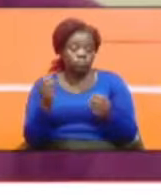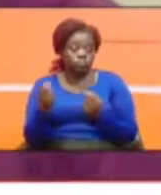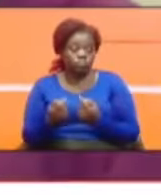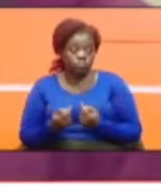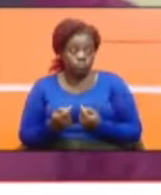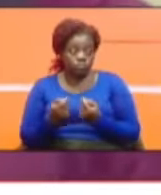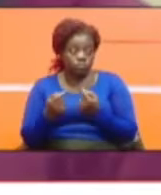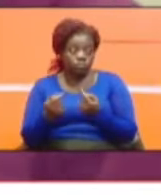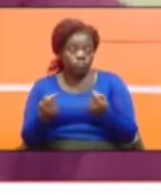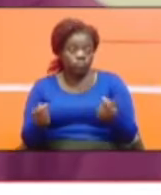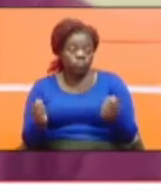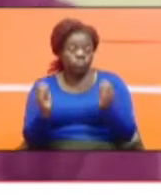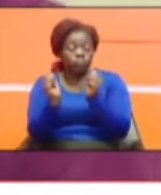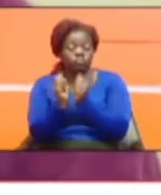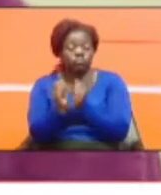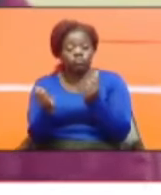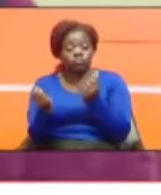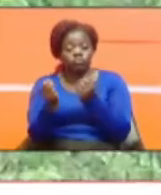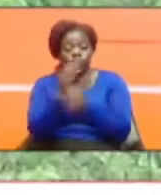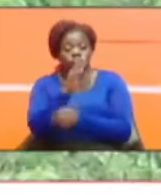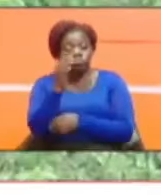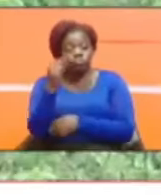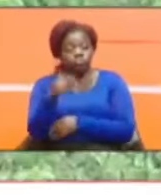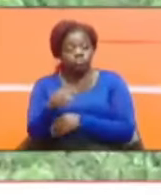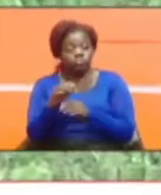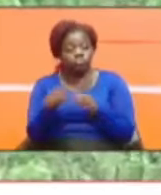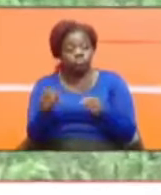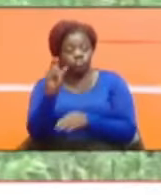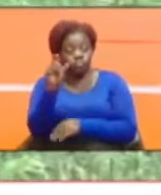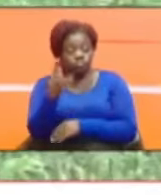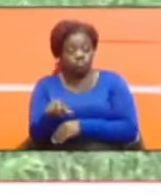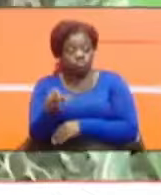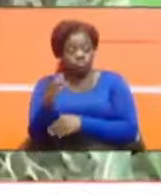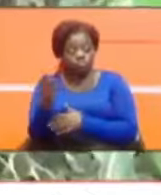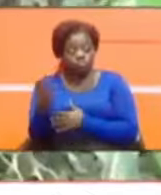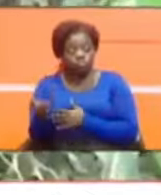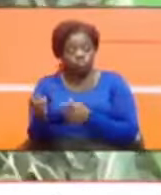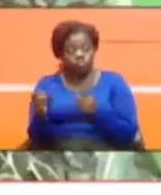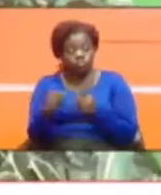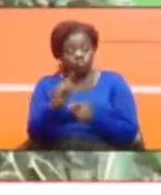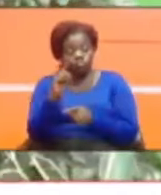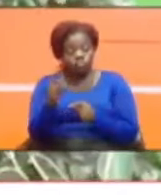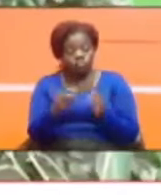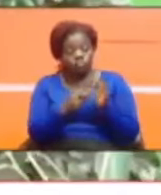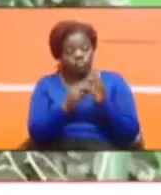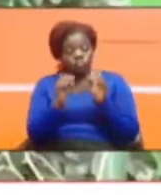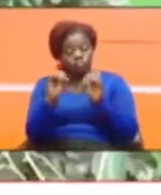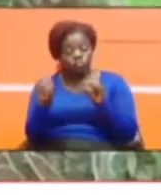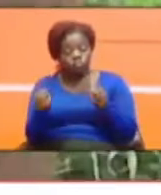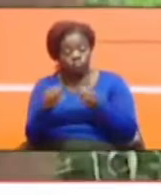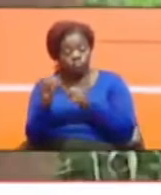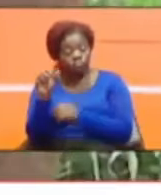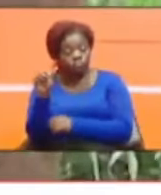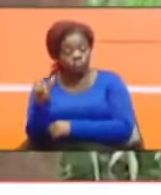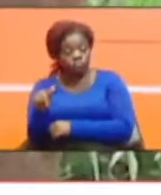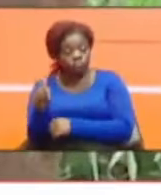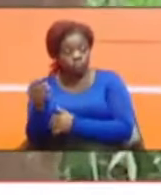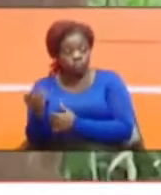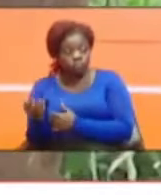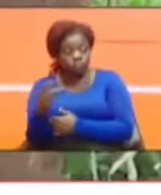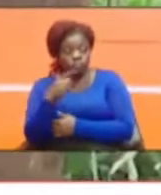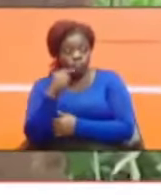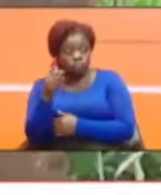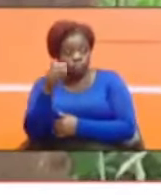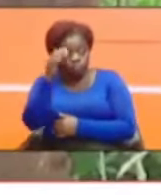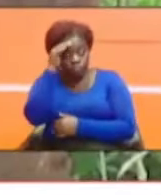bagitwala. Abakwata emiti kigambo baagitema mu kibanja ky'omutuuze Solomon Kanyike nga bwe twasooka okulaga mawulire agabuutikidde nga Kanyike ali